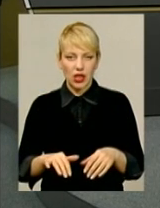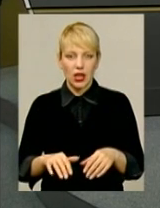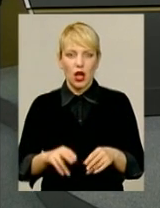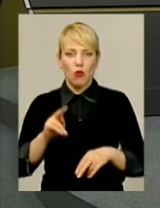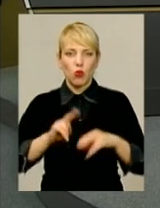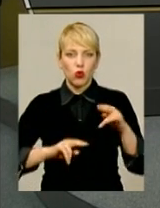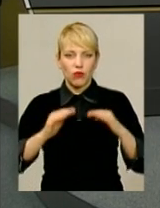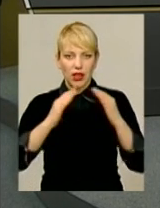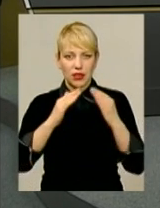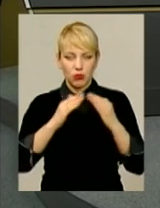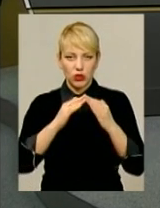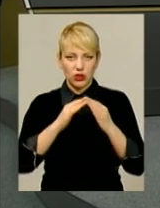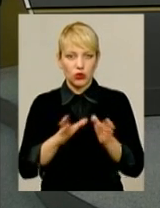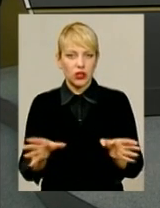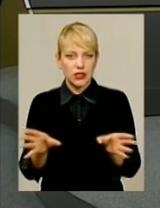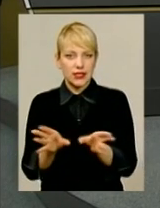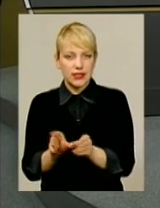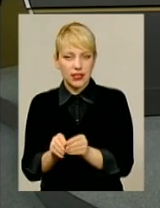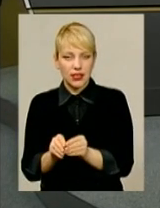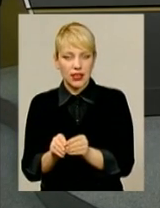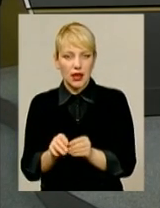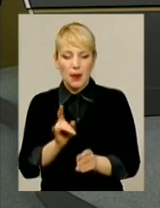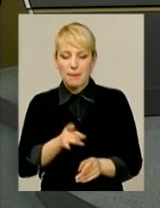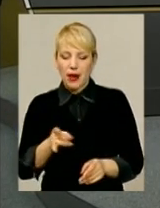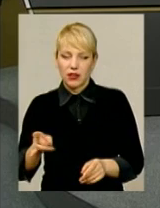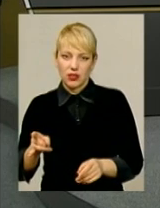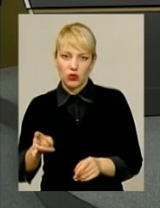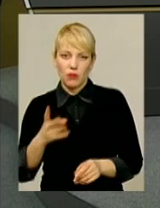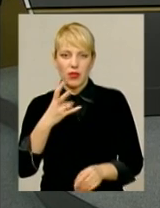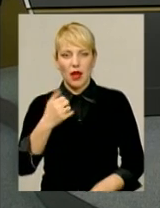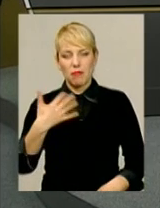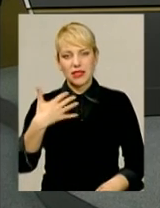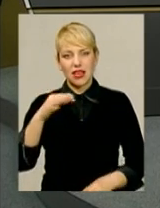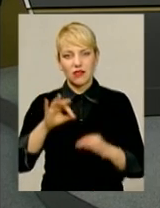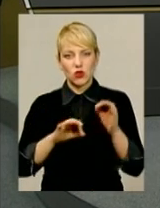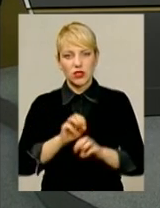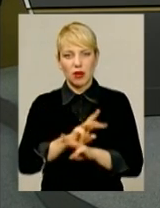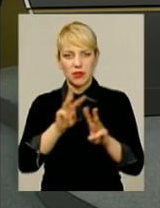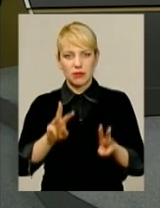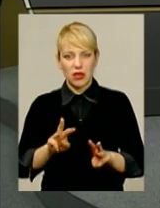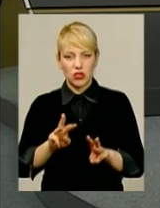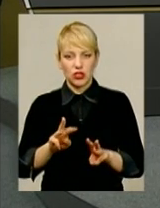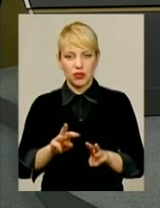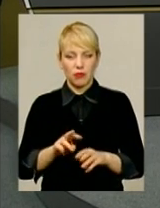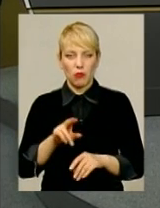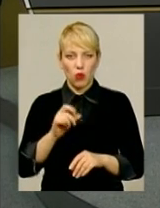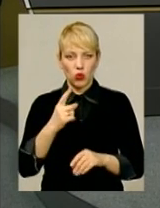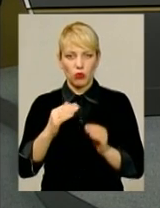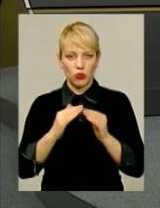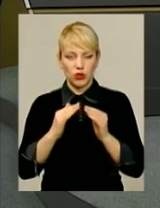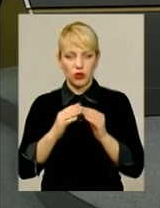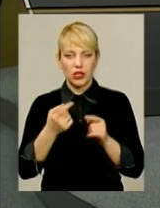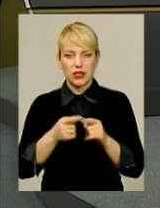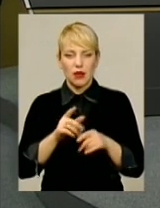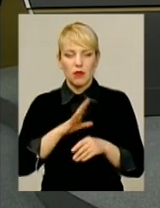будувати будівлю з врахуванням або підземного паркінгу, хоча б на 50%, забезпечення 50% по будинку. Це було б дуже